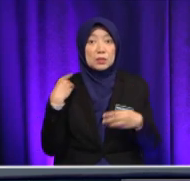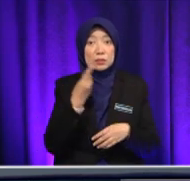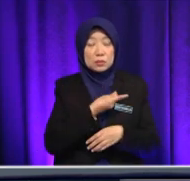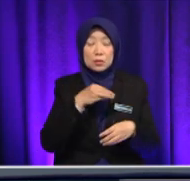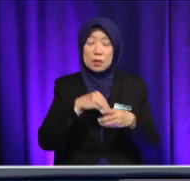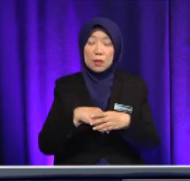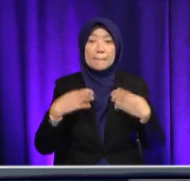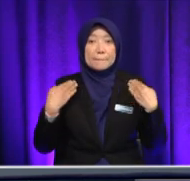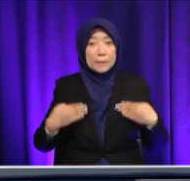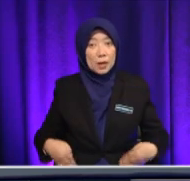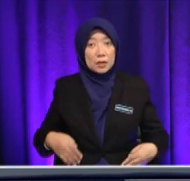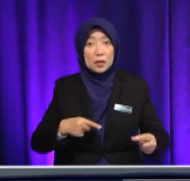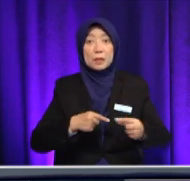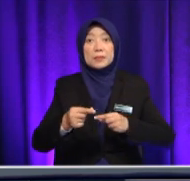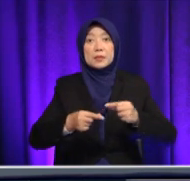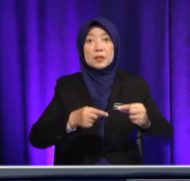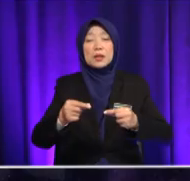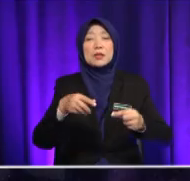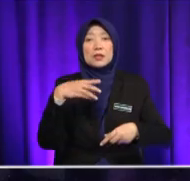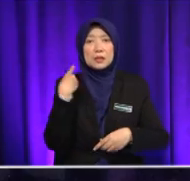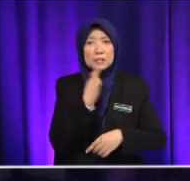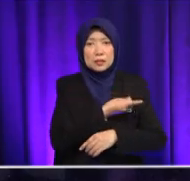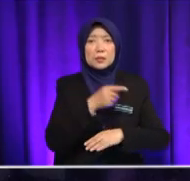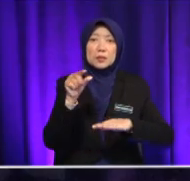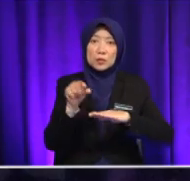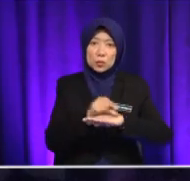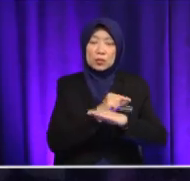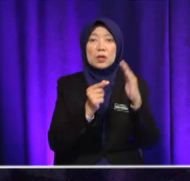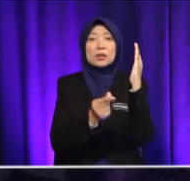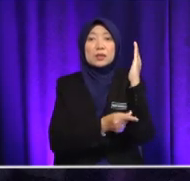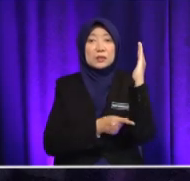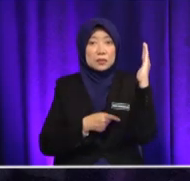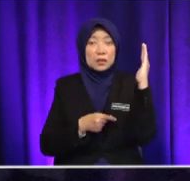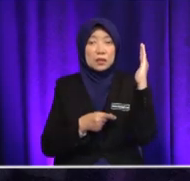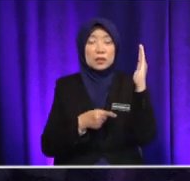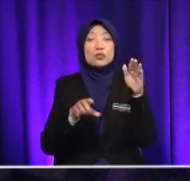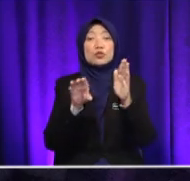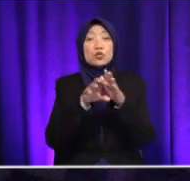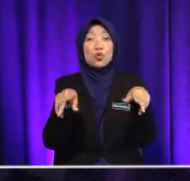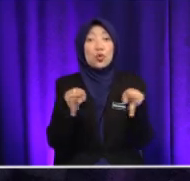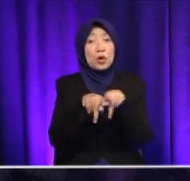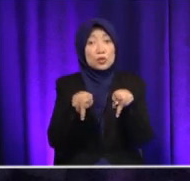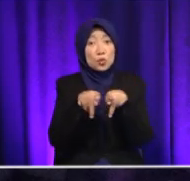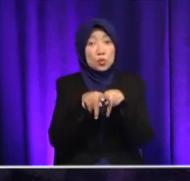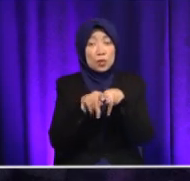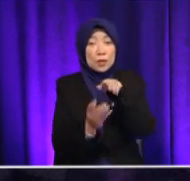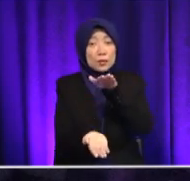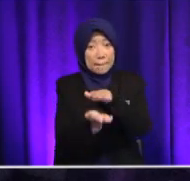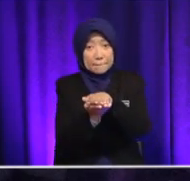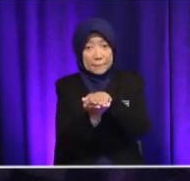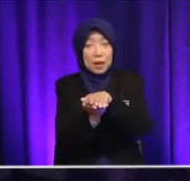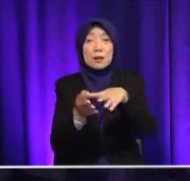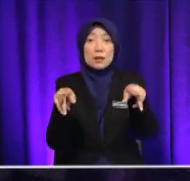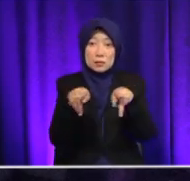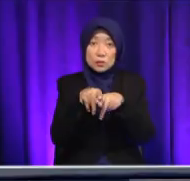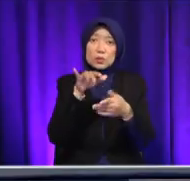Dalam pergerakan kita kita menggunakan getah sintetik ni. Contohnya kasut kan? Tapak kasut tu adalah